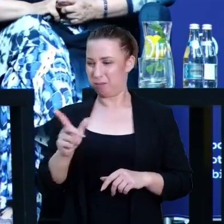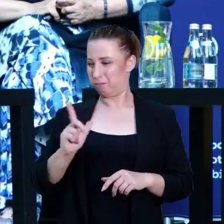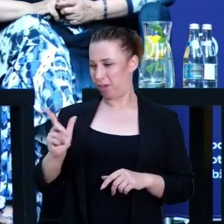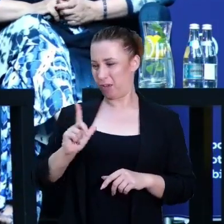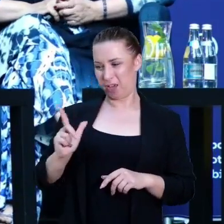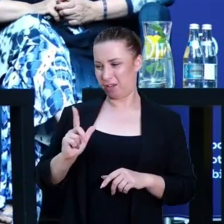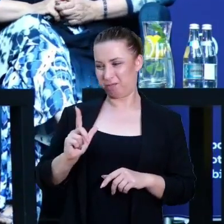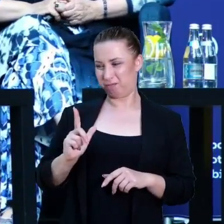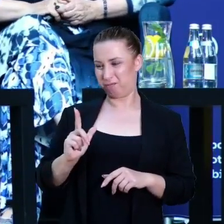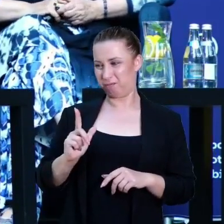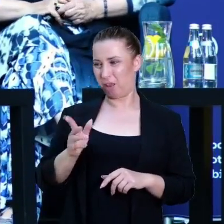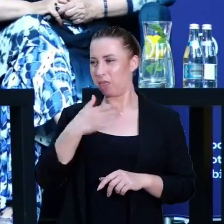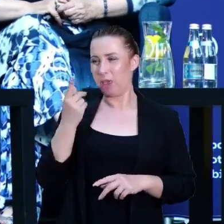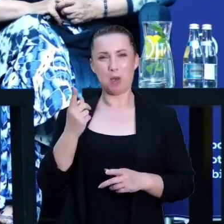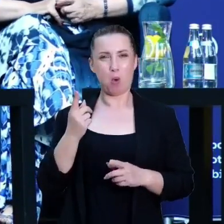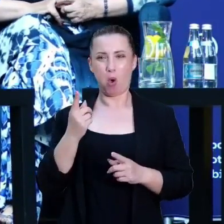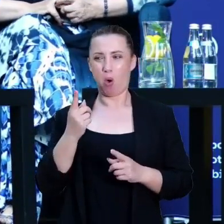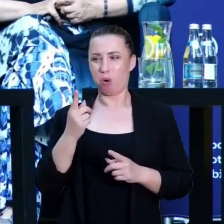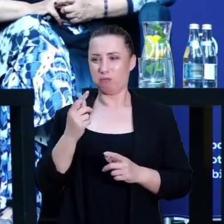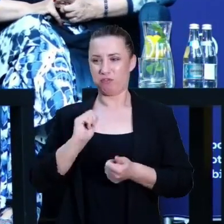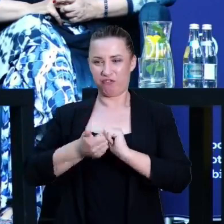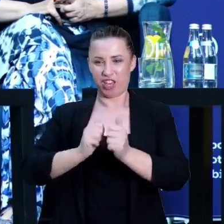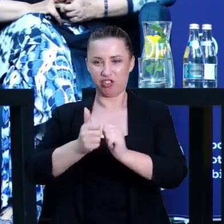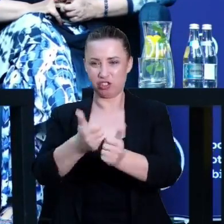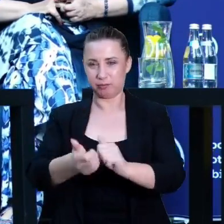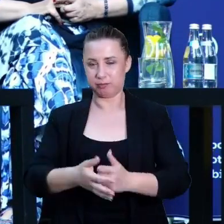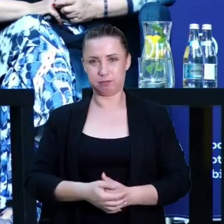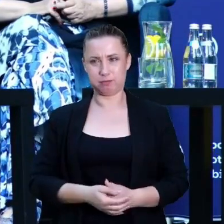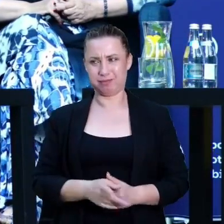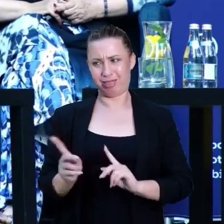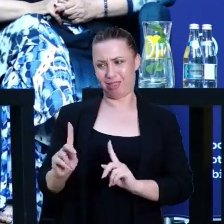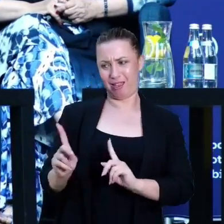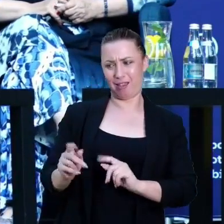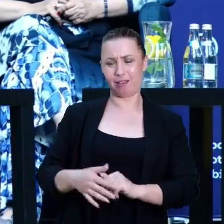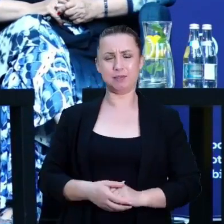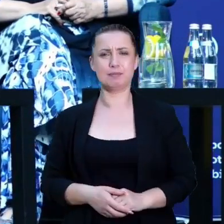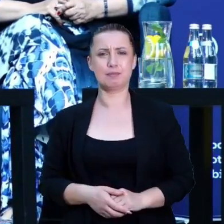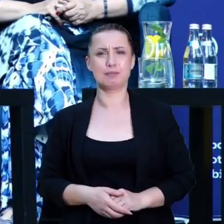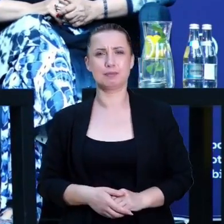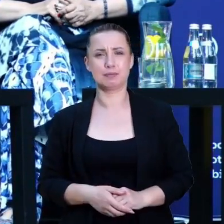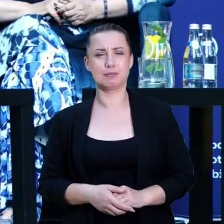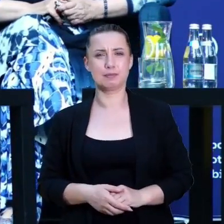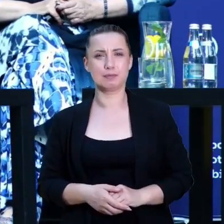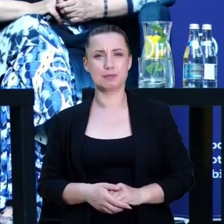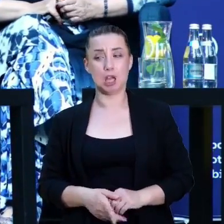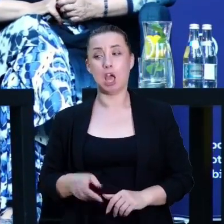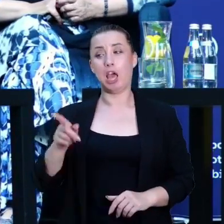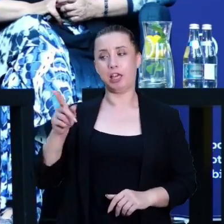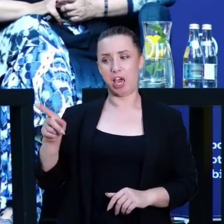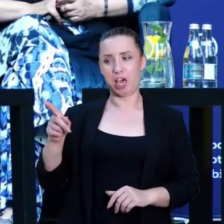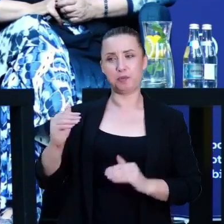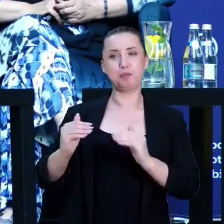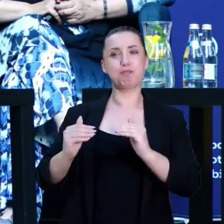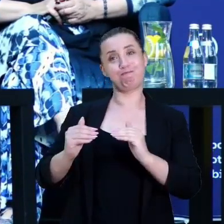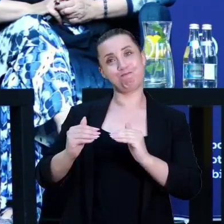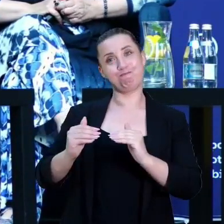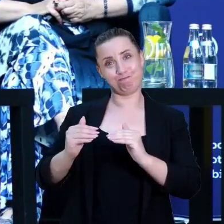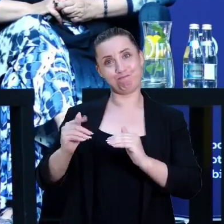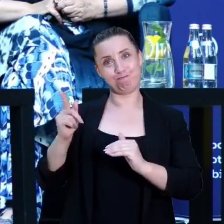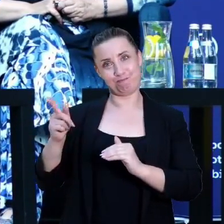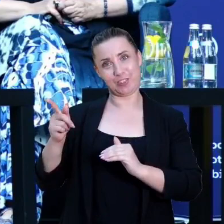jakby rywalizacji. To w ogóle nie na tym polegało. Oczywiście jej pozycja jest